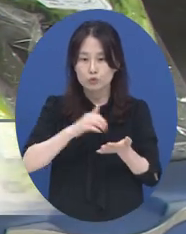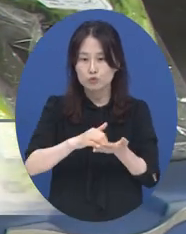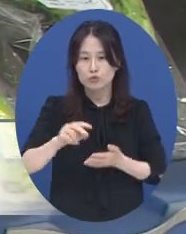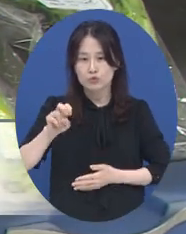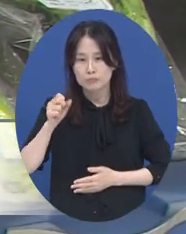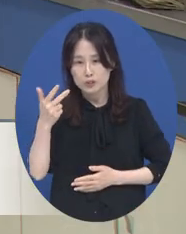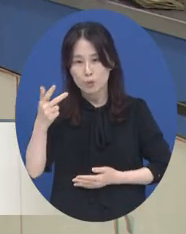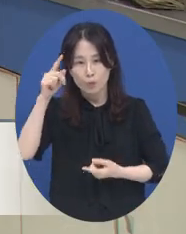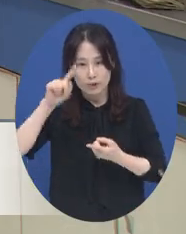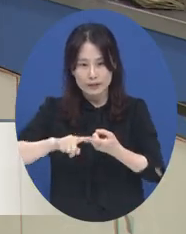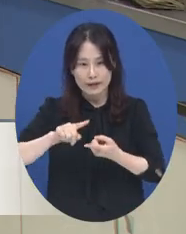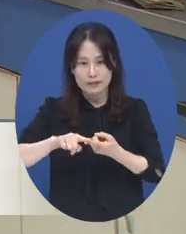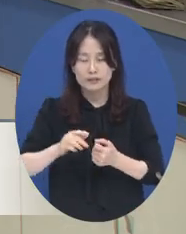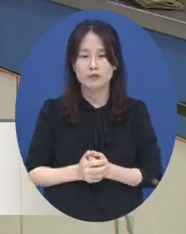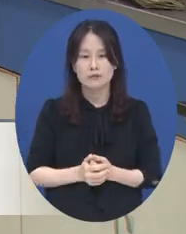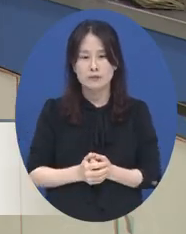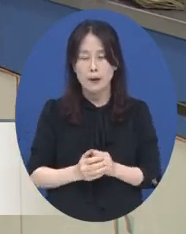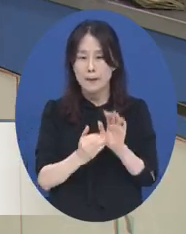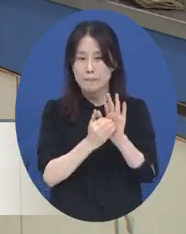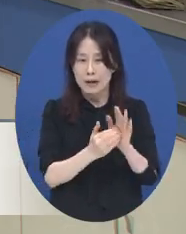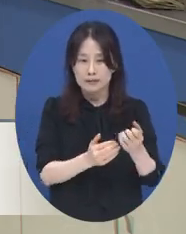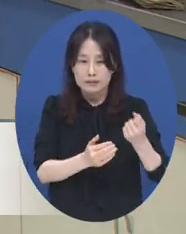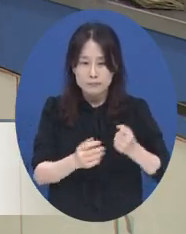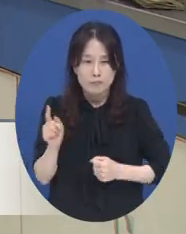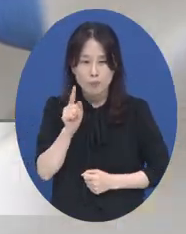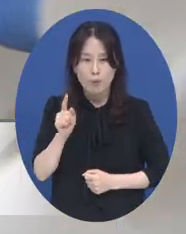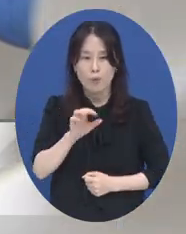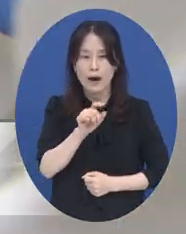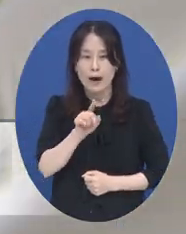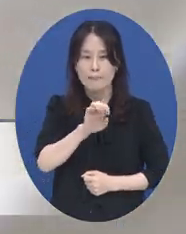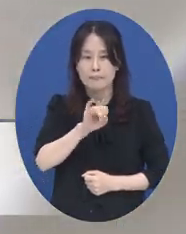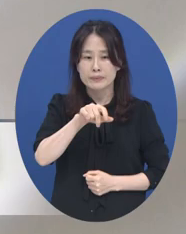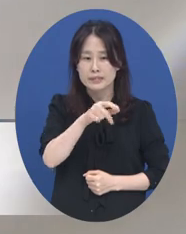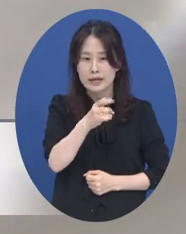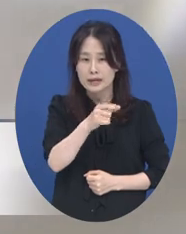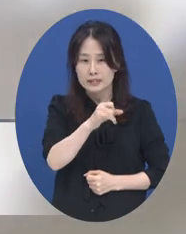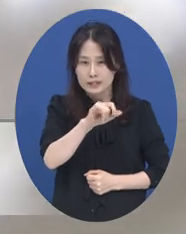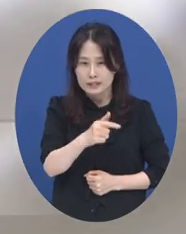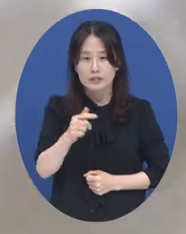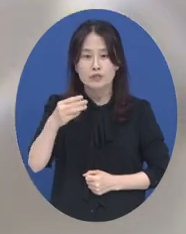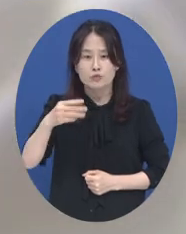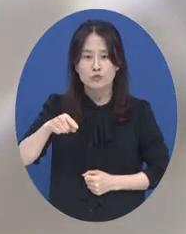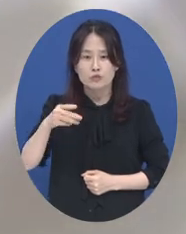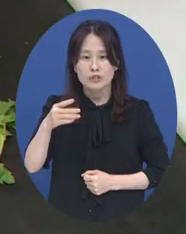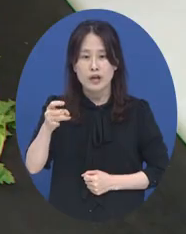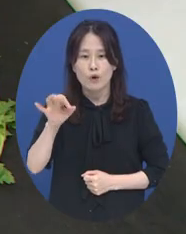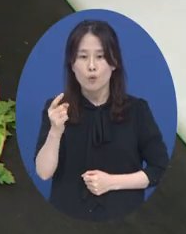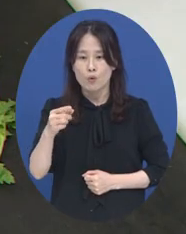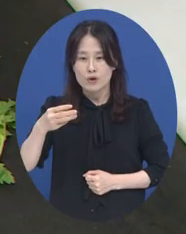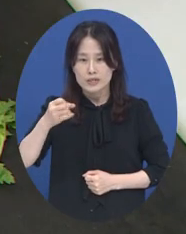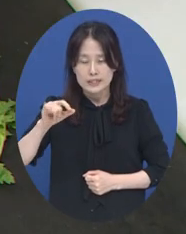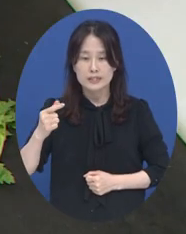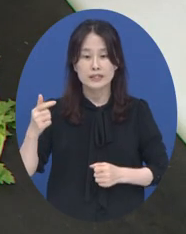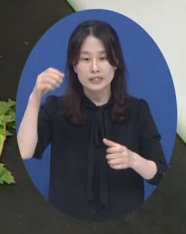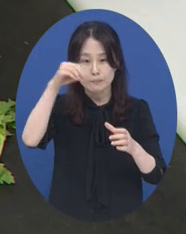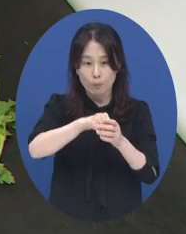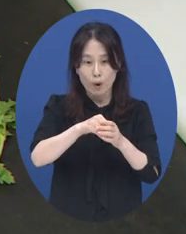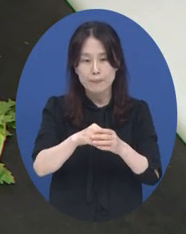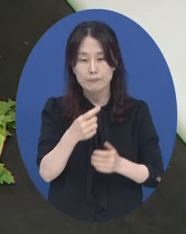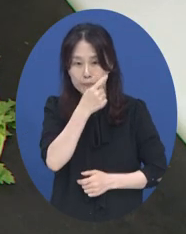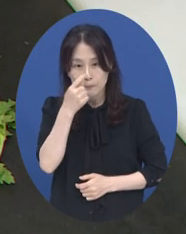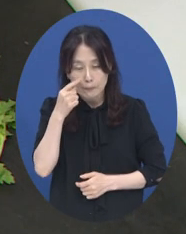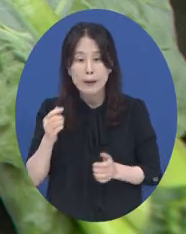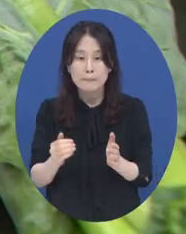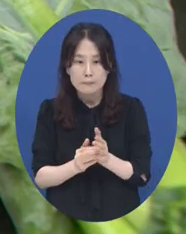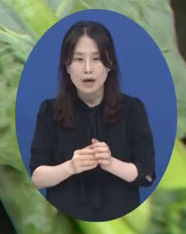27품목을 대상으로 항산화 물질인 아피제닌과 루테올린 함유량을 조사해봤습니다. 고춧잎이